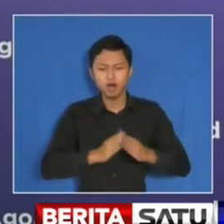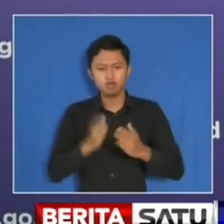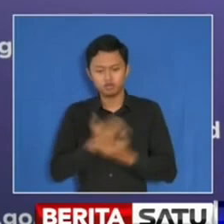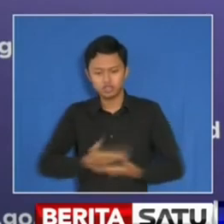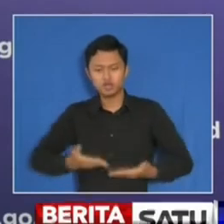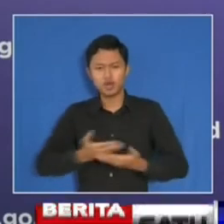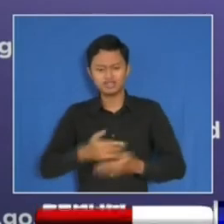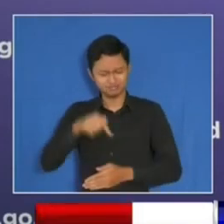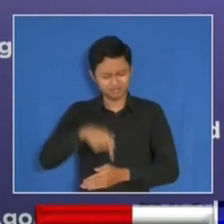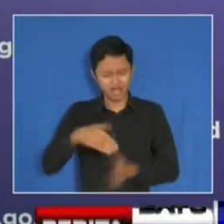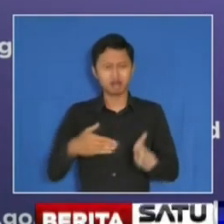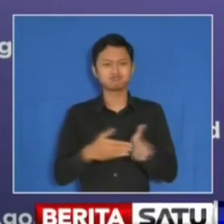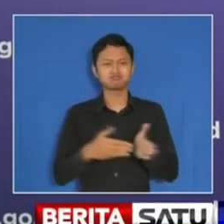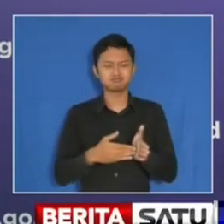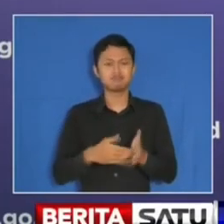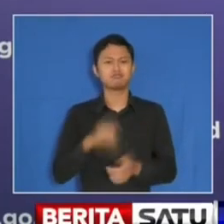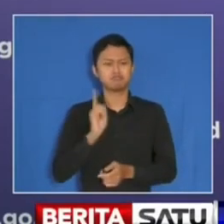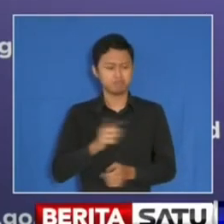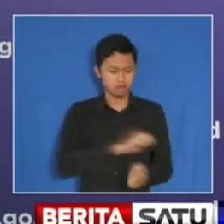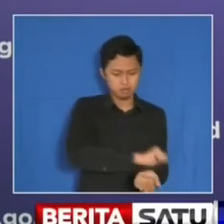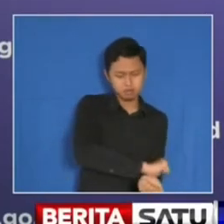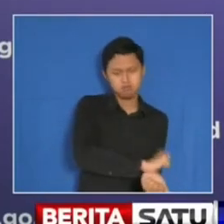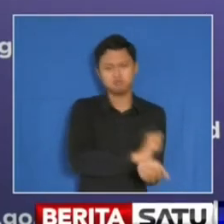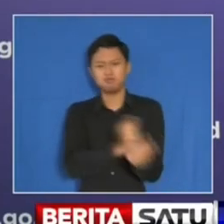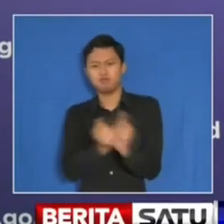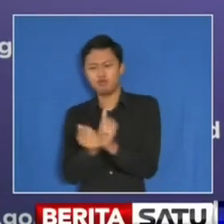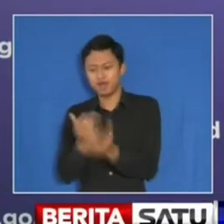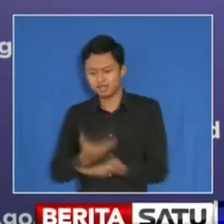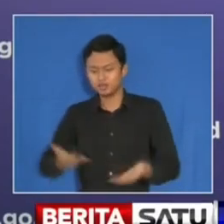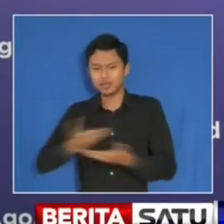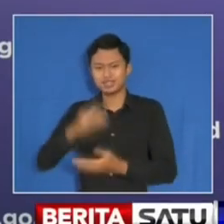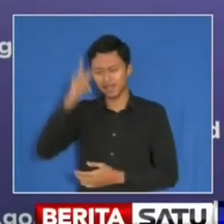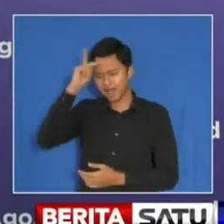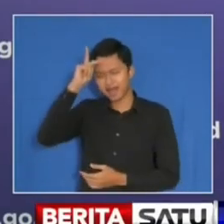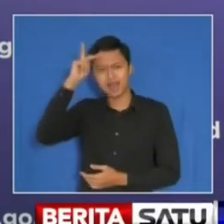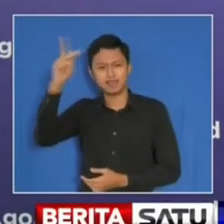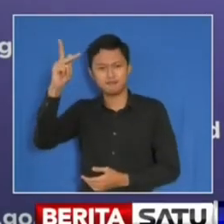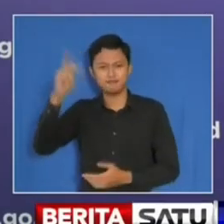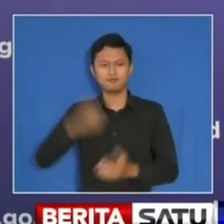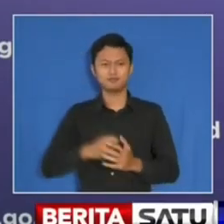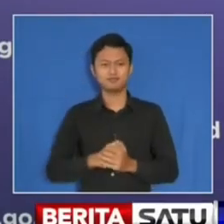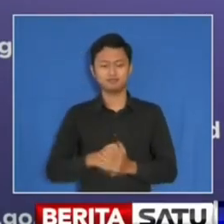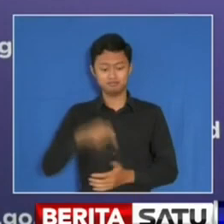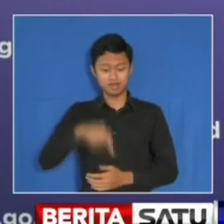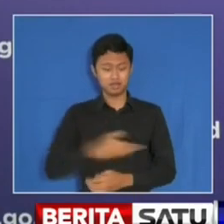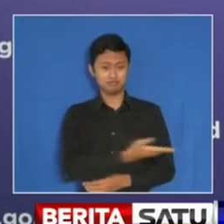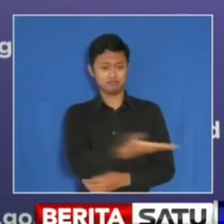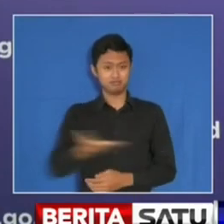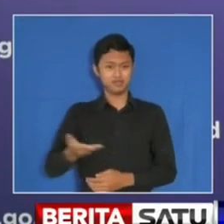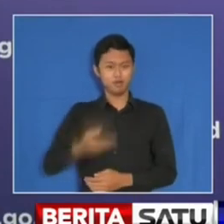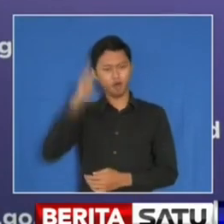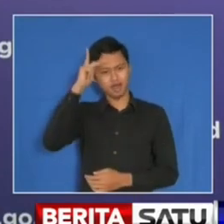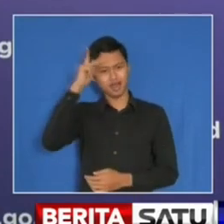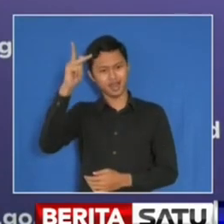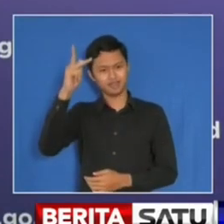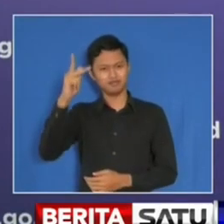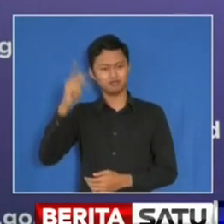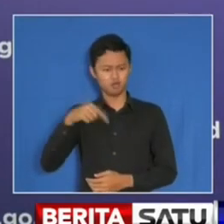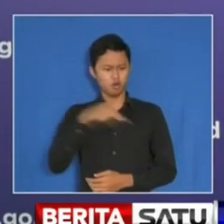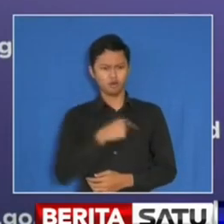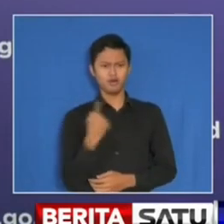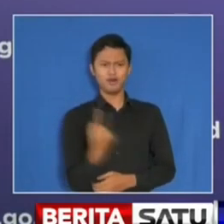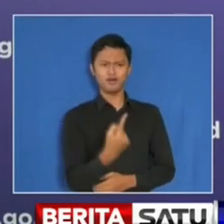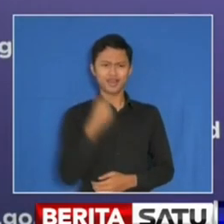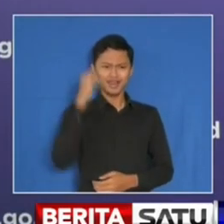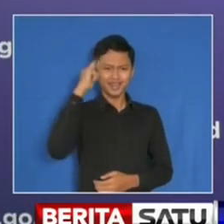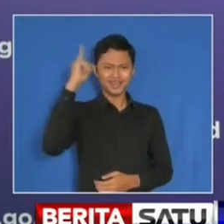dengan tantangan ini, dibalik menjadi suasana yang penuh dengan kreativitas. Bahwa kita semua kreatif, kita juga penuh dengan